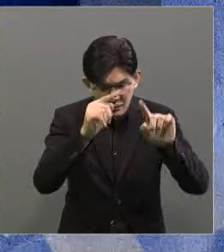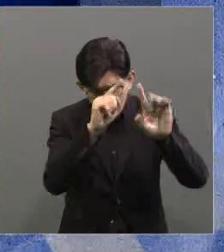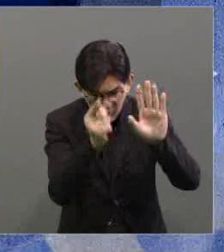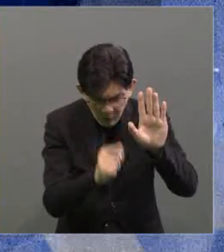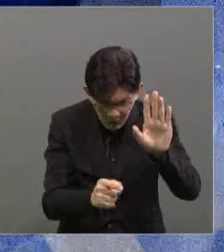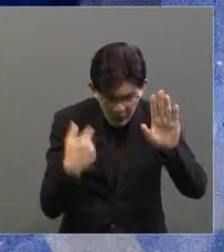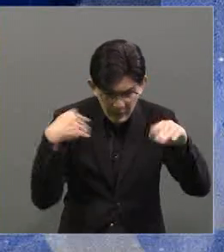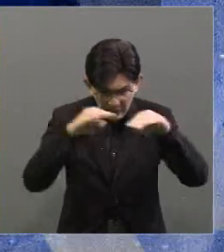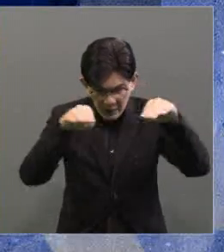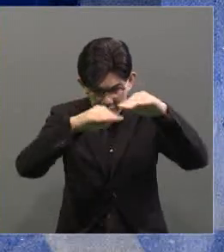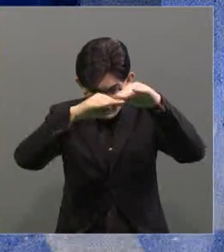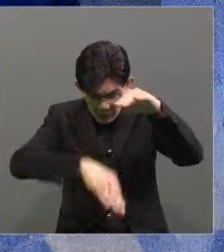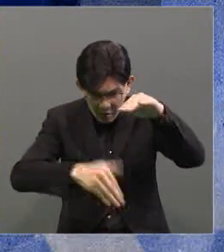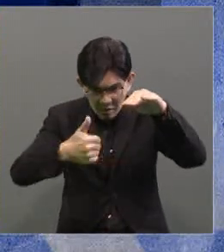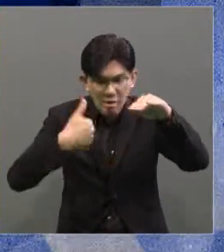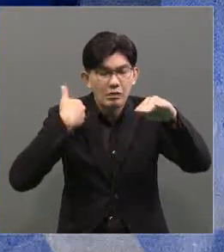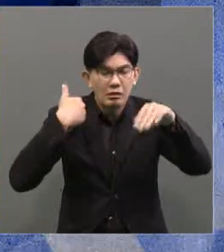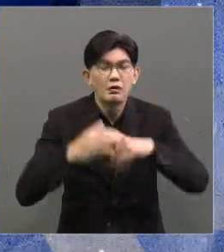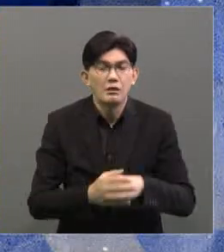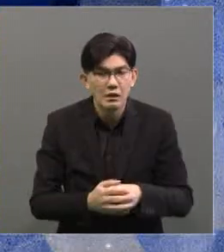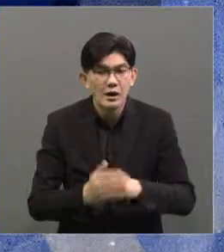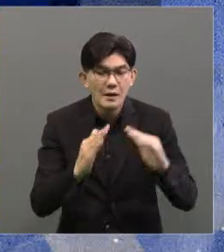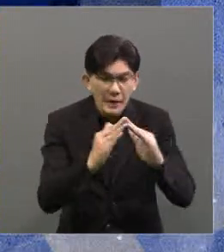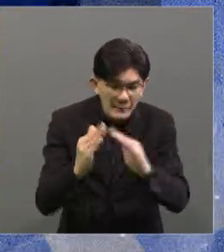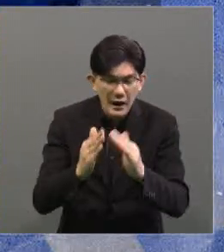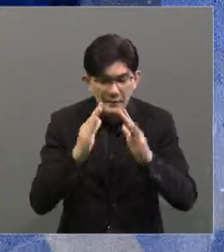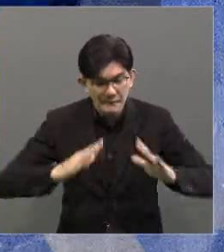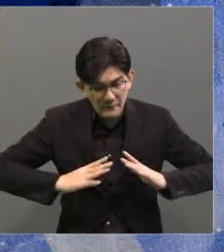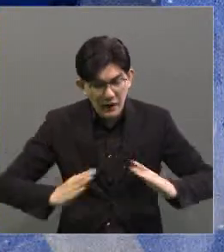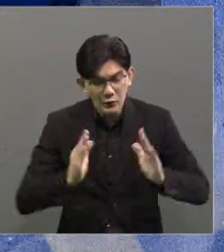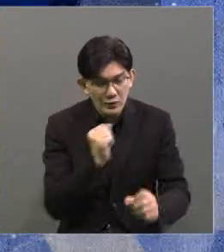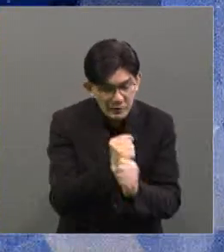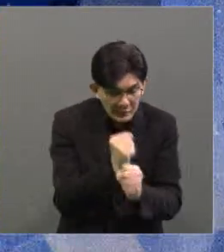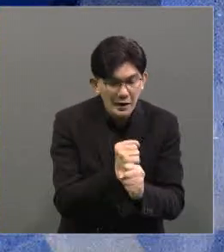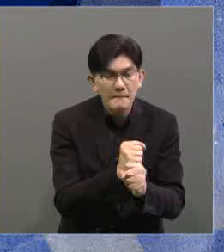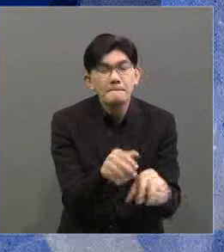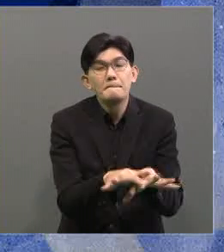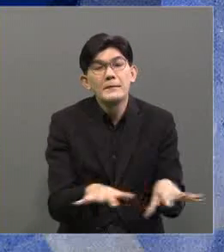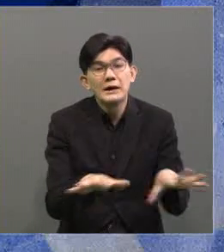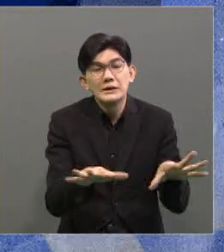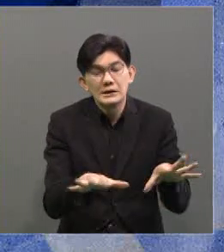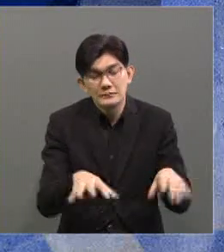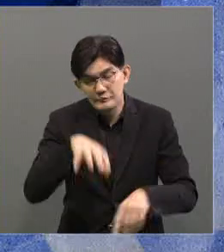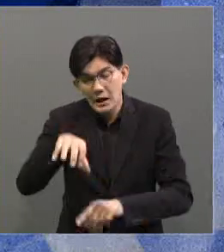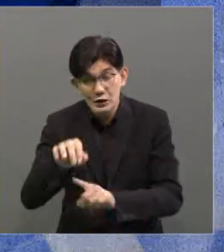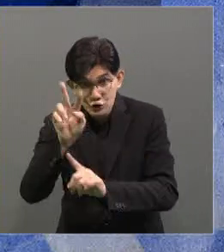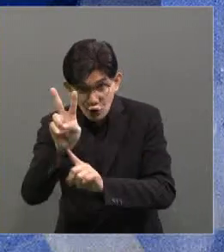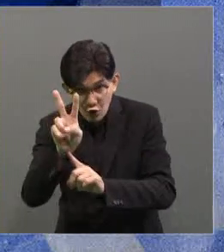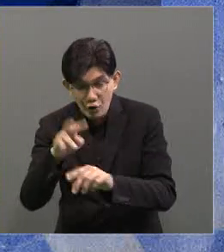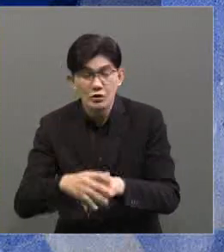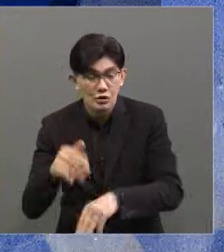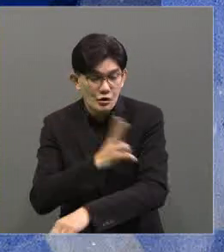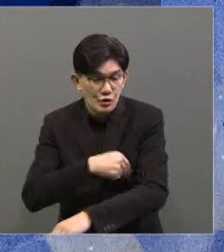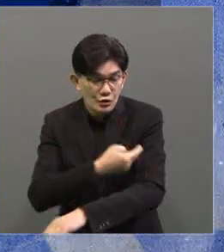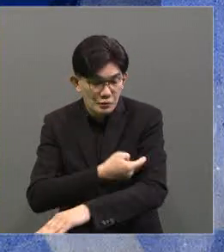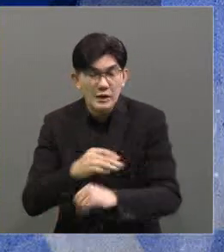งมาอยู่1จุดส่วนบ้านพักเจ้าหน้าที่และอาคารบริการอื่นๆเนี่ยทุกแห่งอยู่ในสภาพปกตินะคะอีก1ที่ไปเจอที่โรงพยาบ